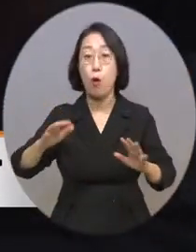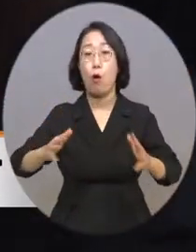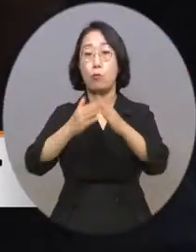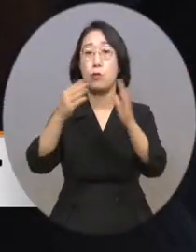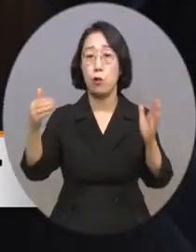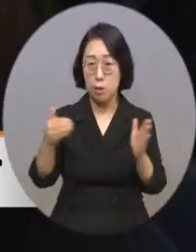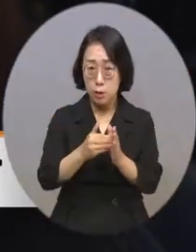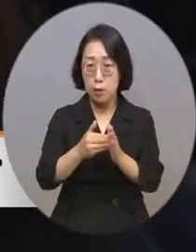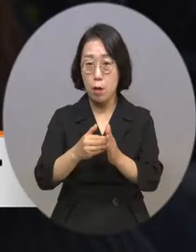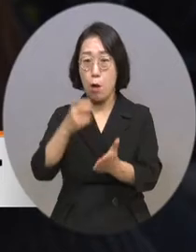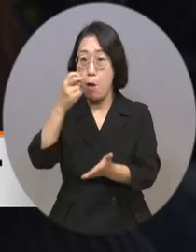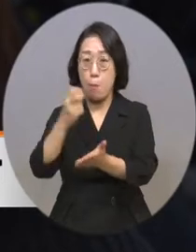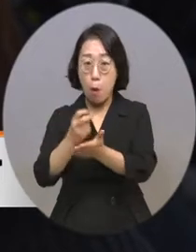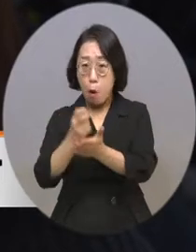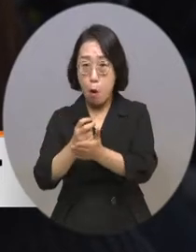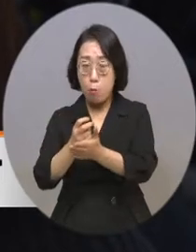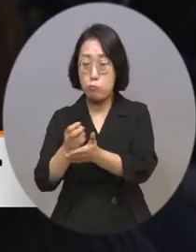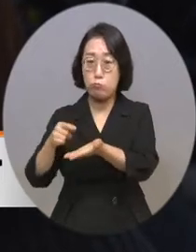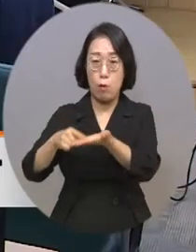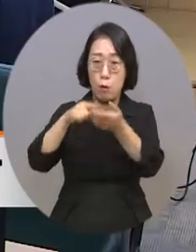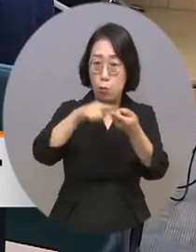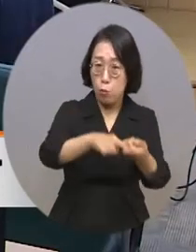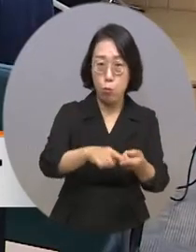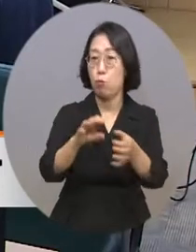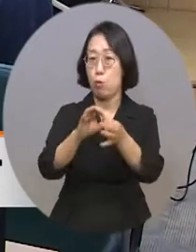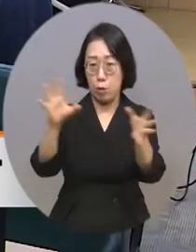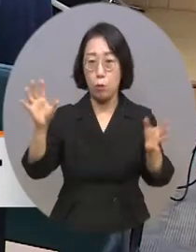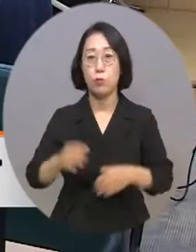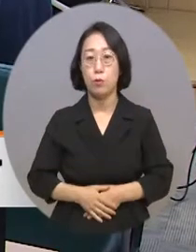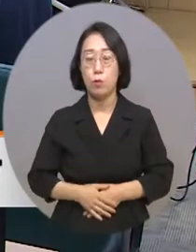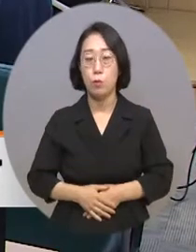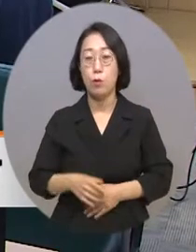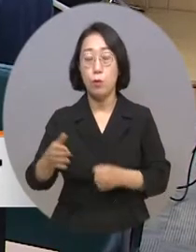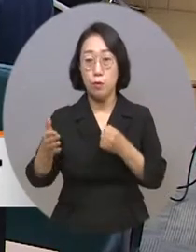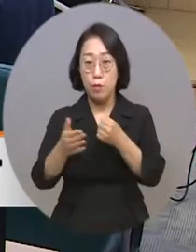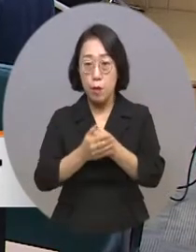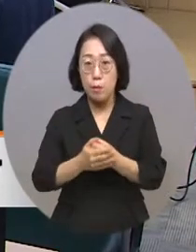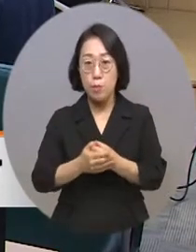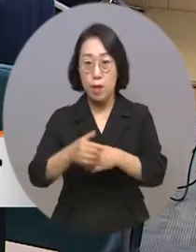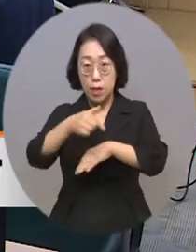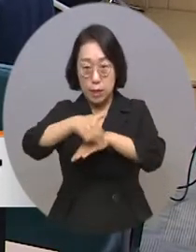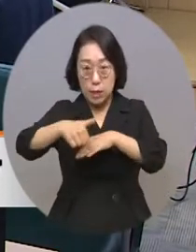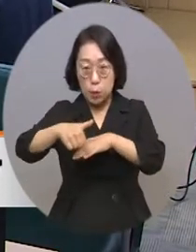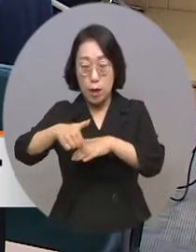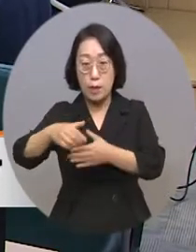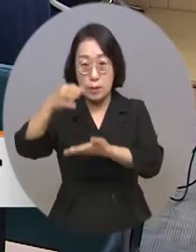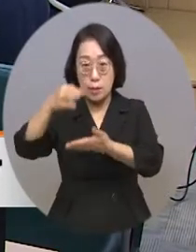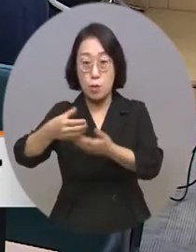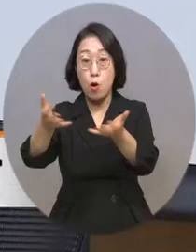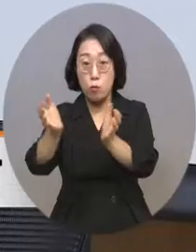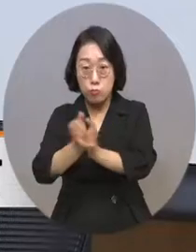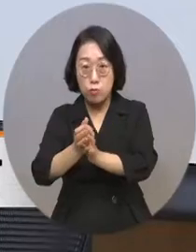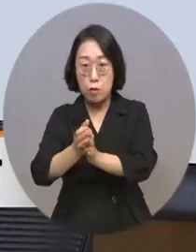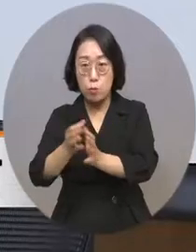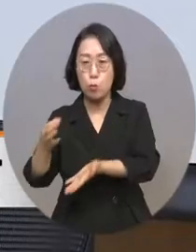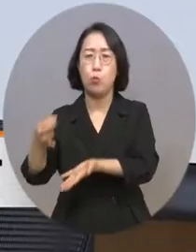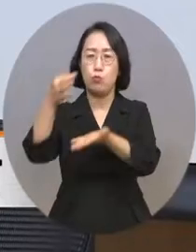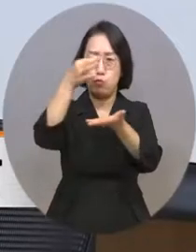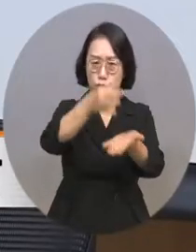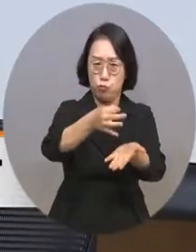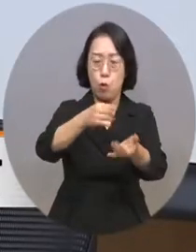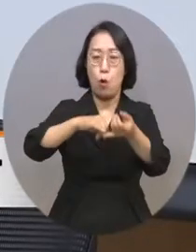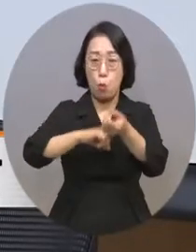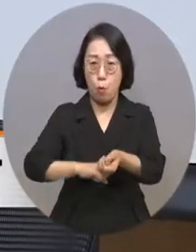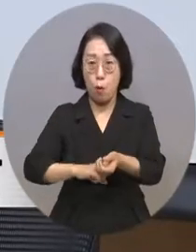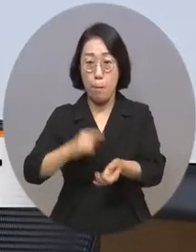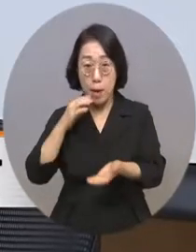않다고 했습니다 경찰 측 증인 은 기획재정부에서 경찰 예산을 확보해 줘야 한다 며 이런 게 b